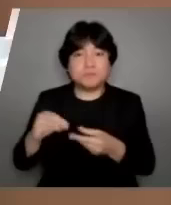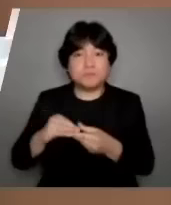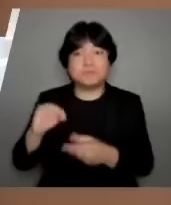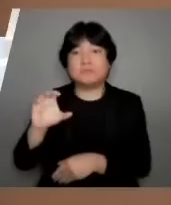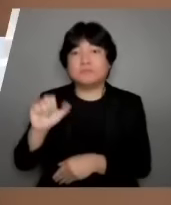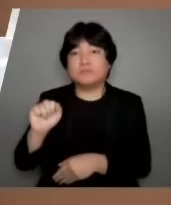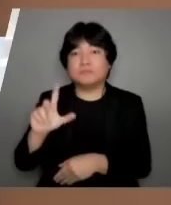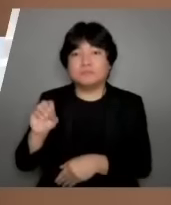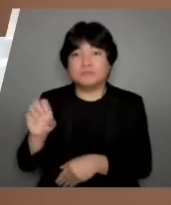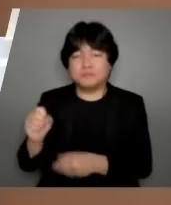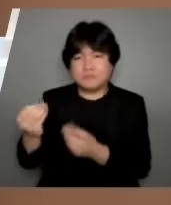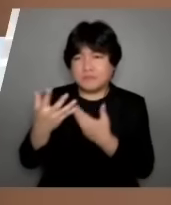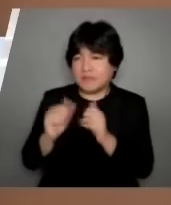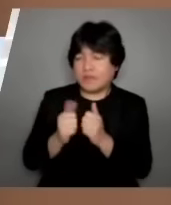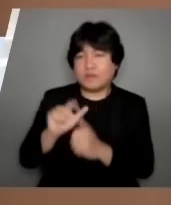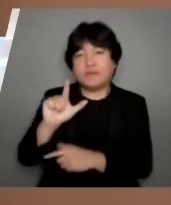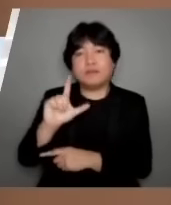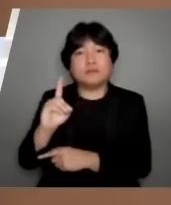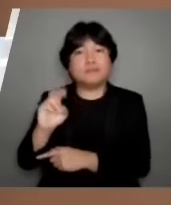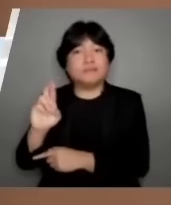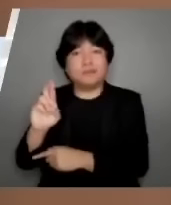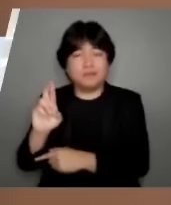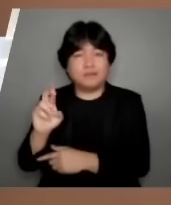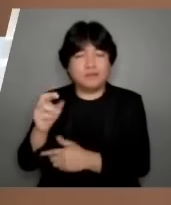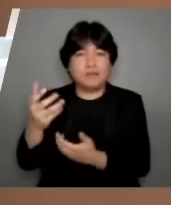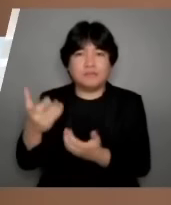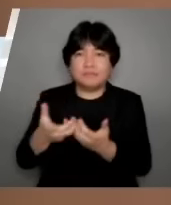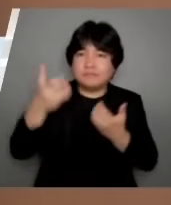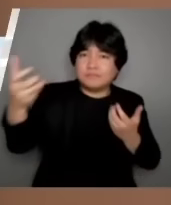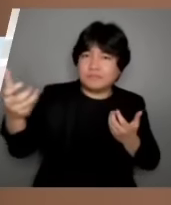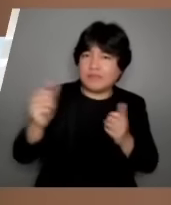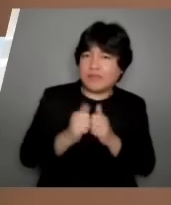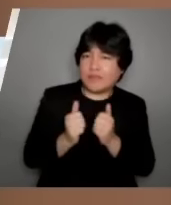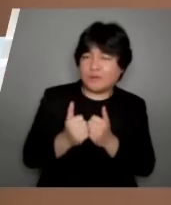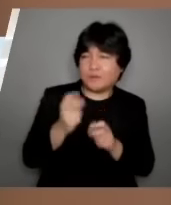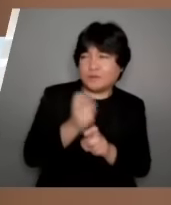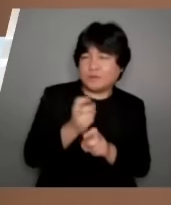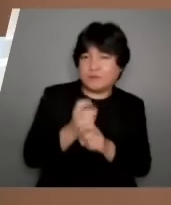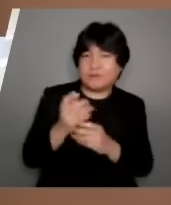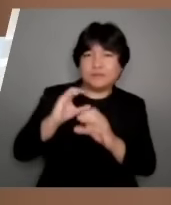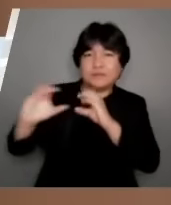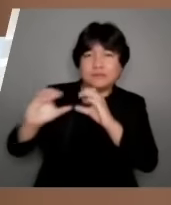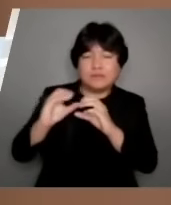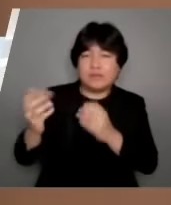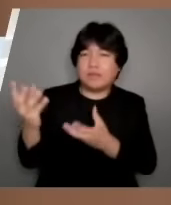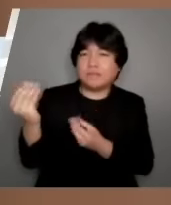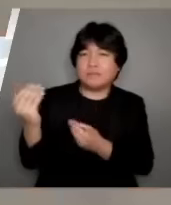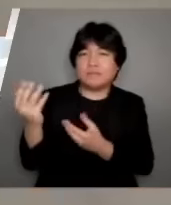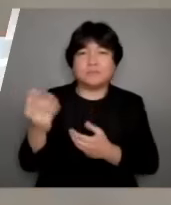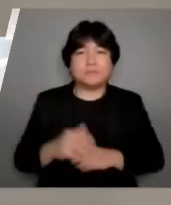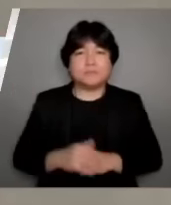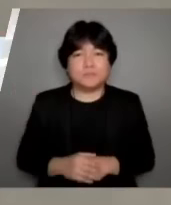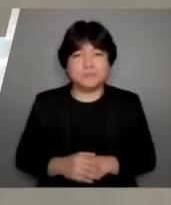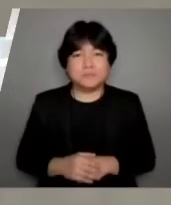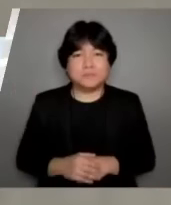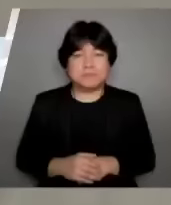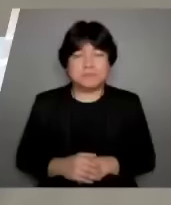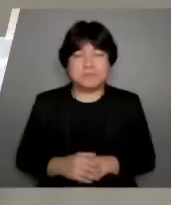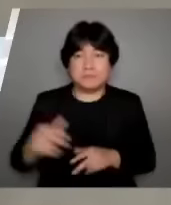relationship. Yung pag-update po siguro, palagi. Ano yun? Messages,